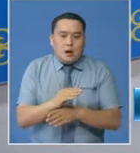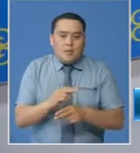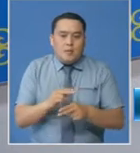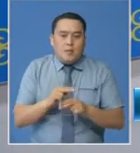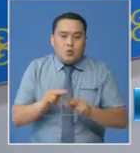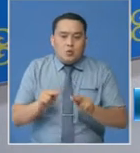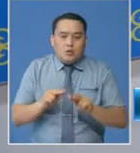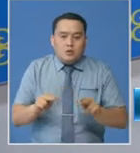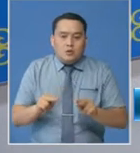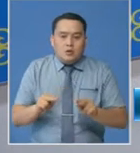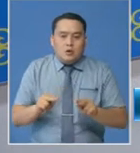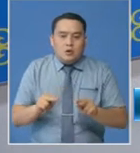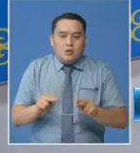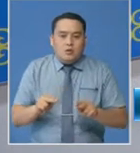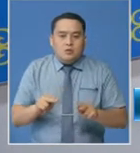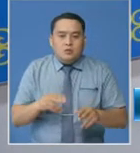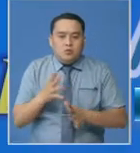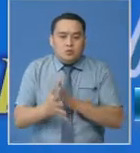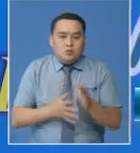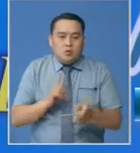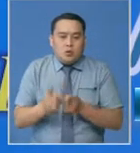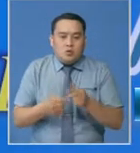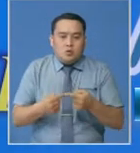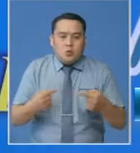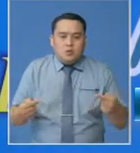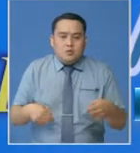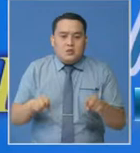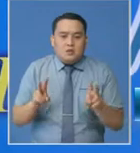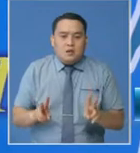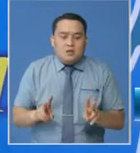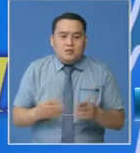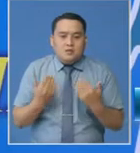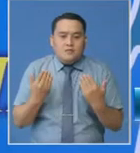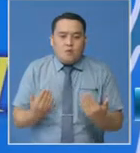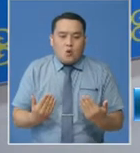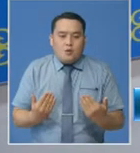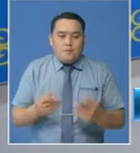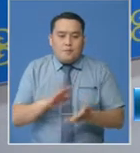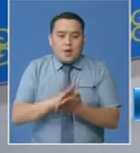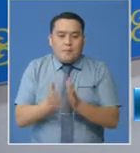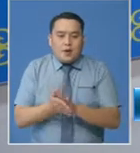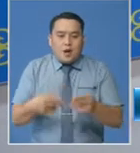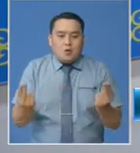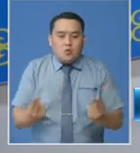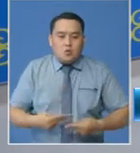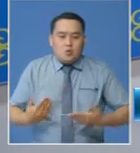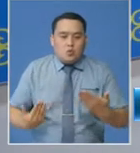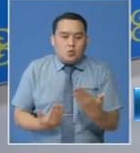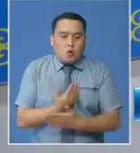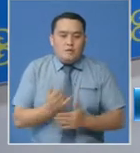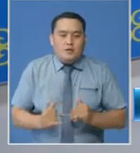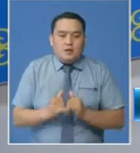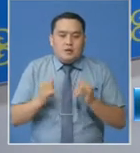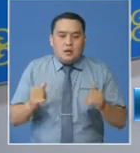педагогов, тифлопедагогов, логопедов и других специальностей. И сегодняшний меморандум дает новый толчок